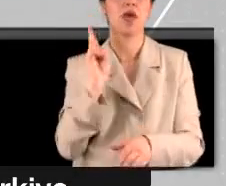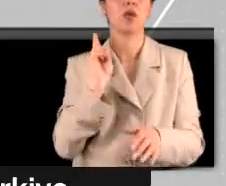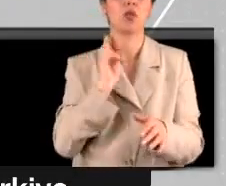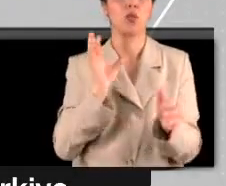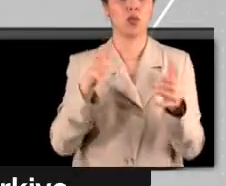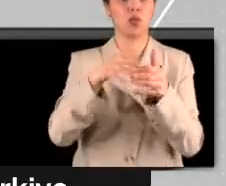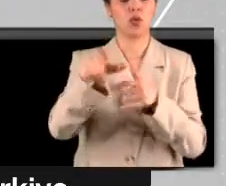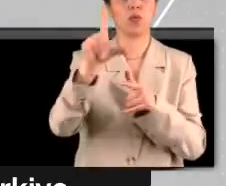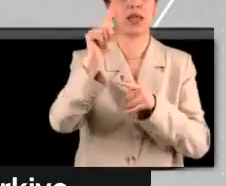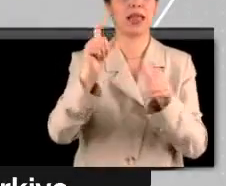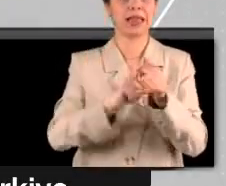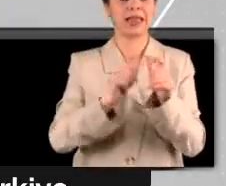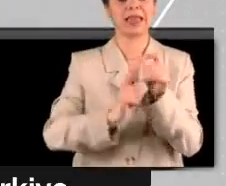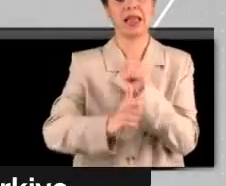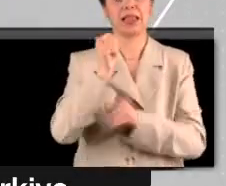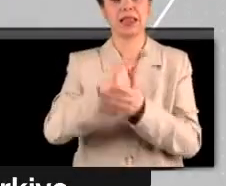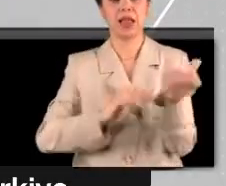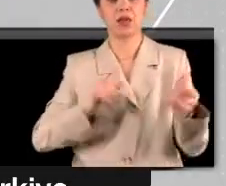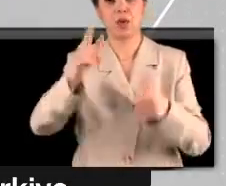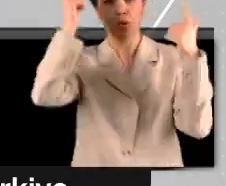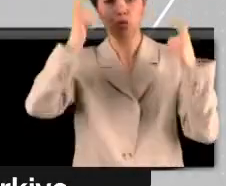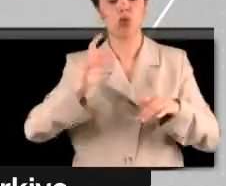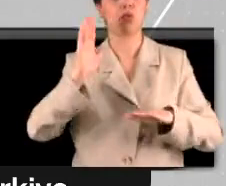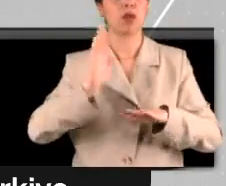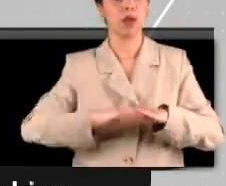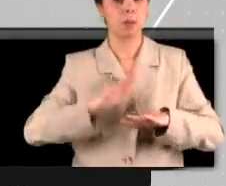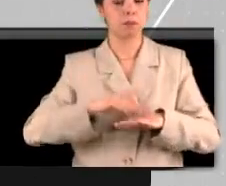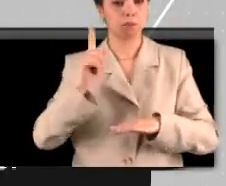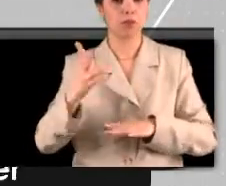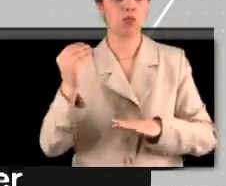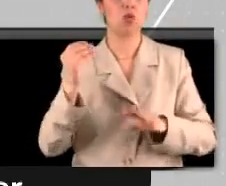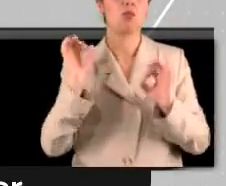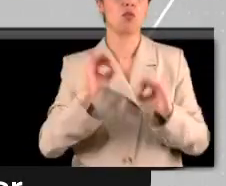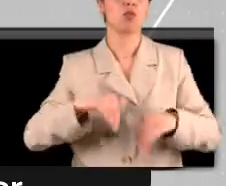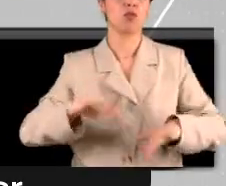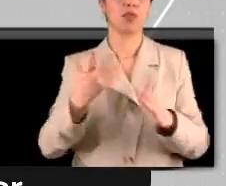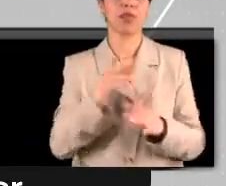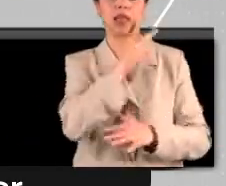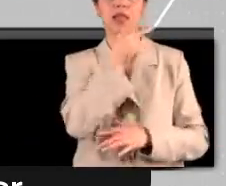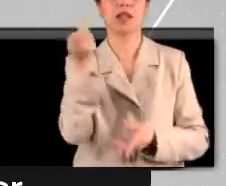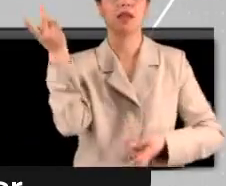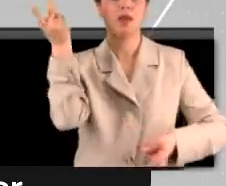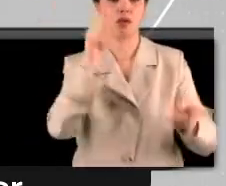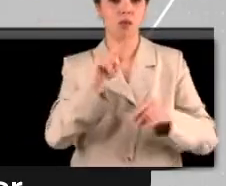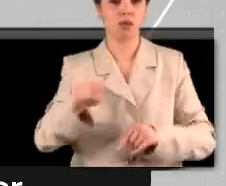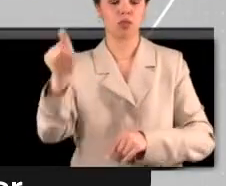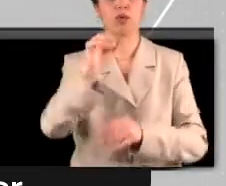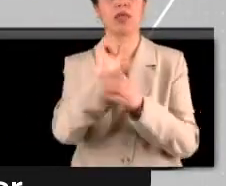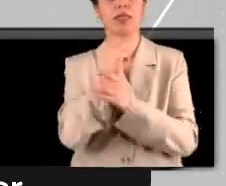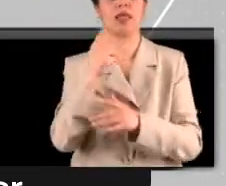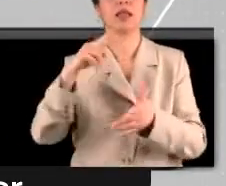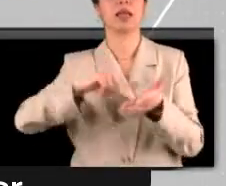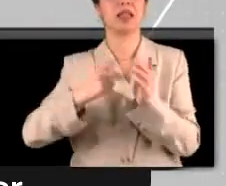ligden çekilmek gibi önemli bir durumun sorumluluğunu alabilmesi çok olası değil. Ne yazık ki kaybettikleri teknik,